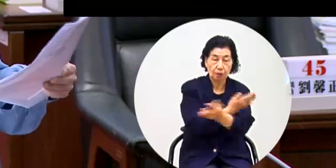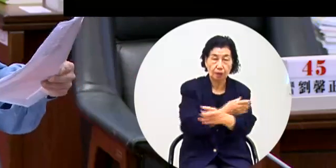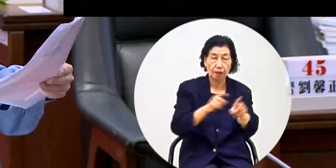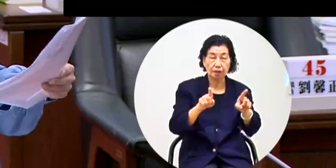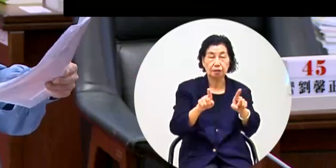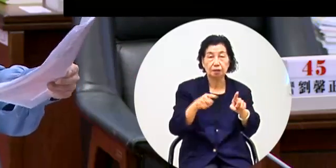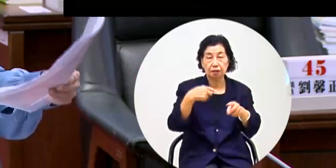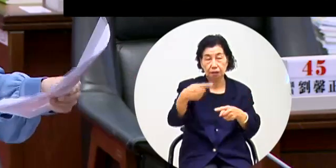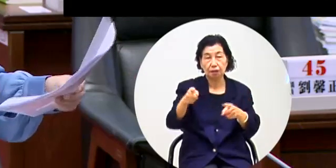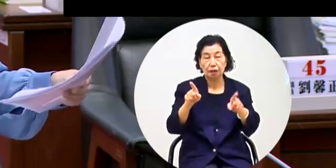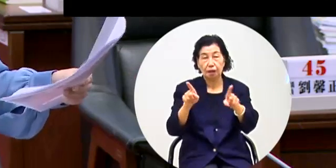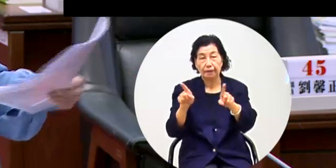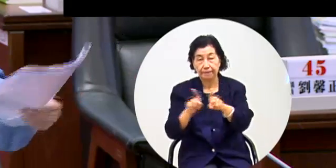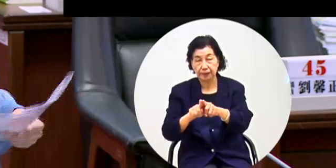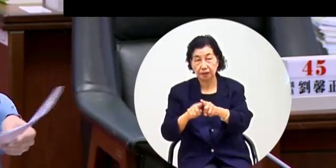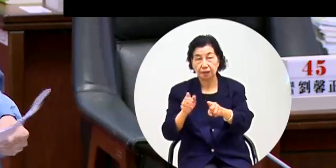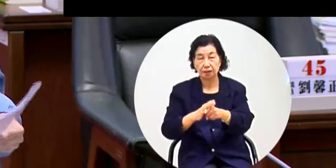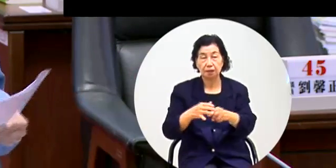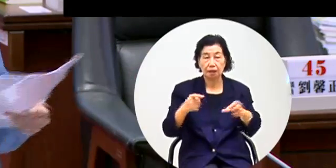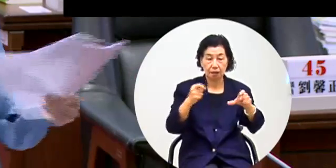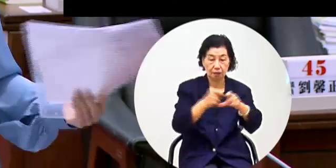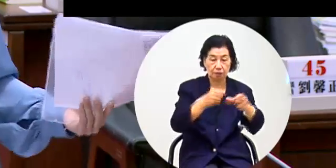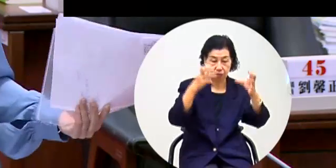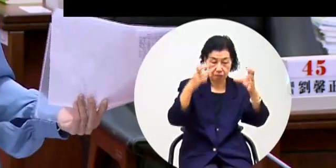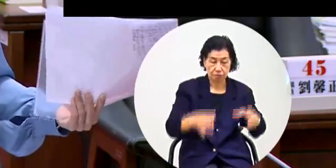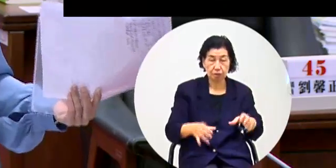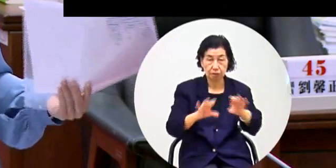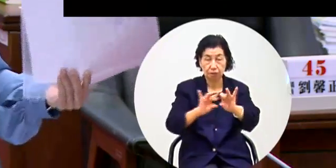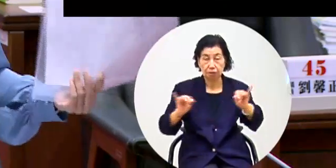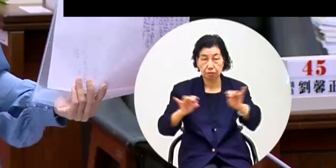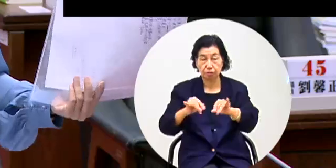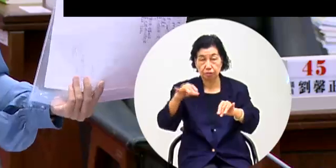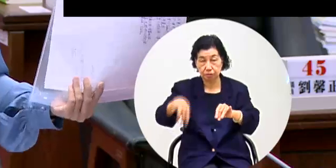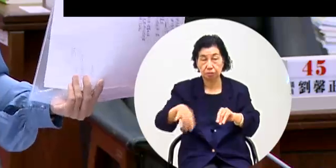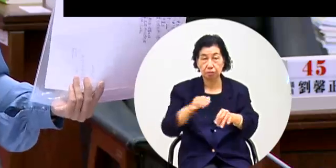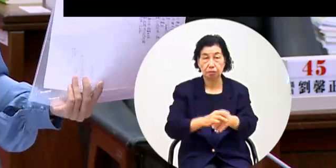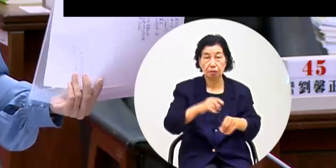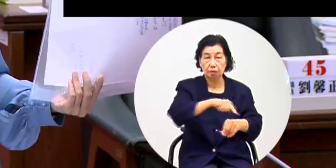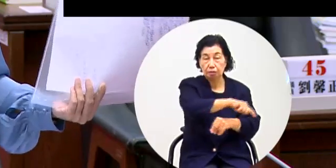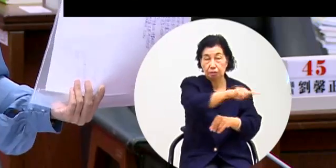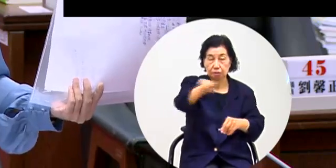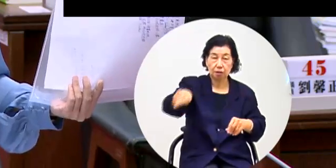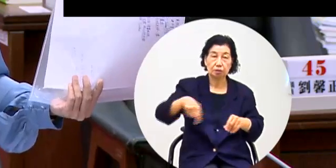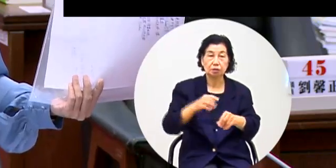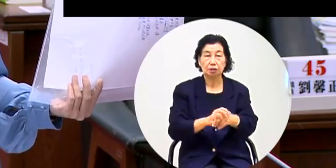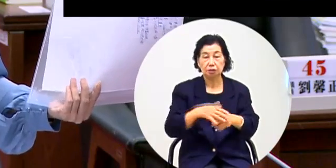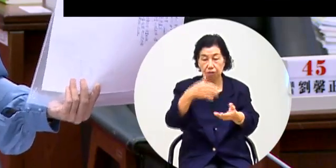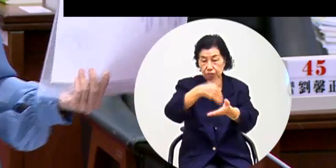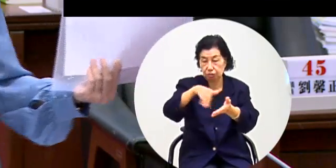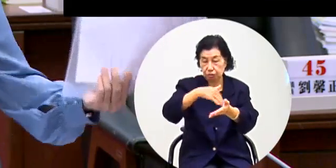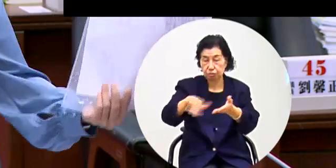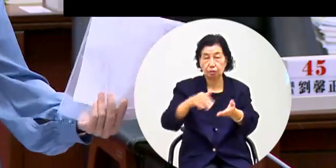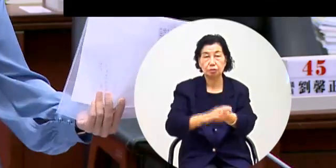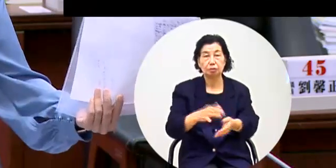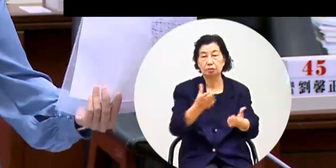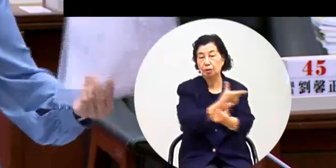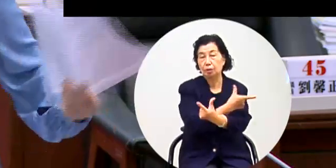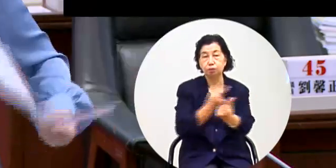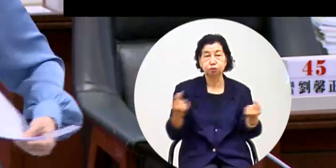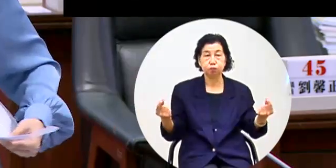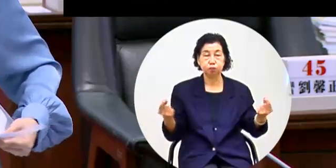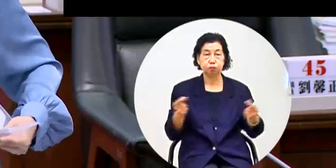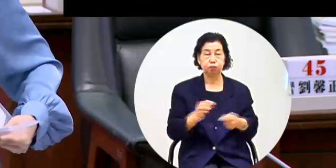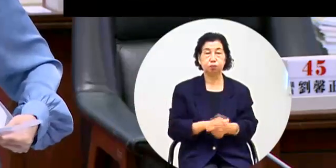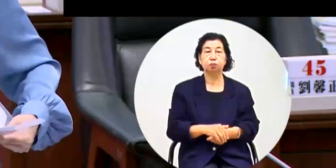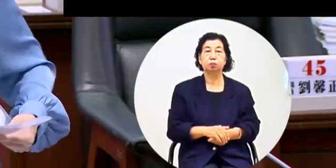这个赔偿的这个道理来讲，大概应该基准都一样嘛。你现在设成两种，大概就会觉得说，他只有这种选择，